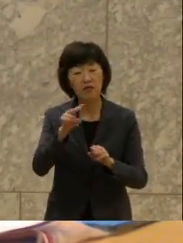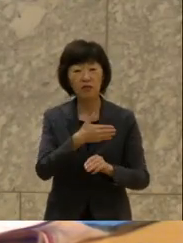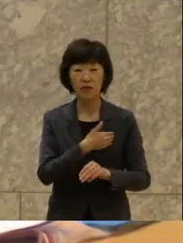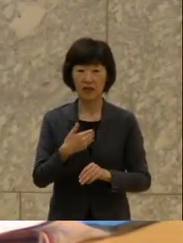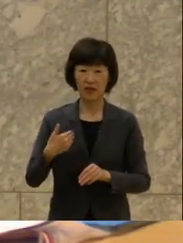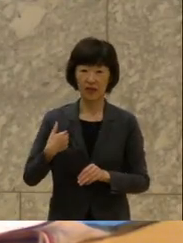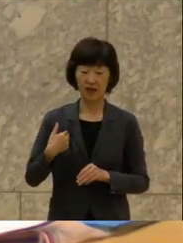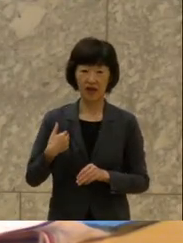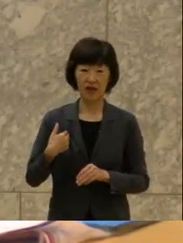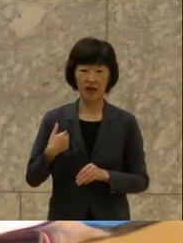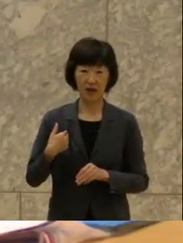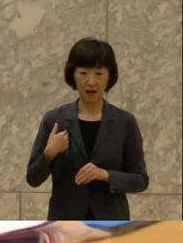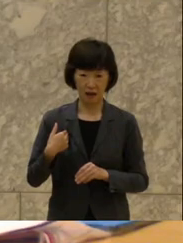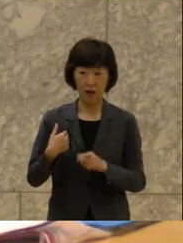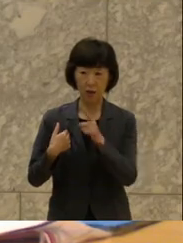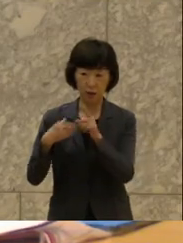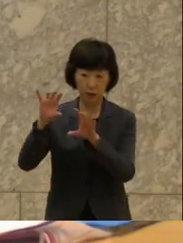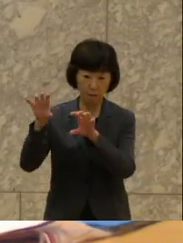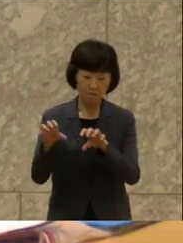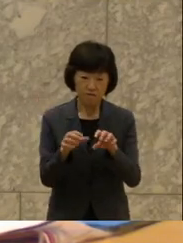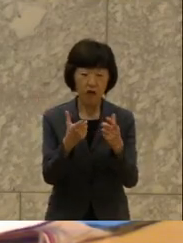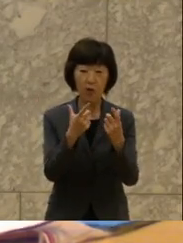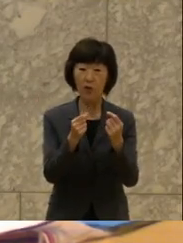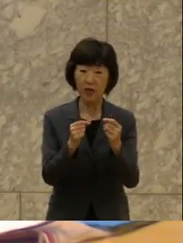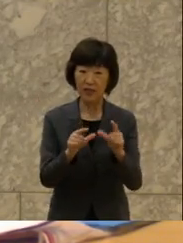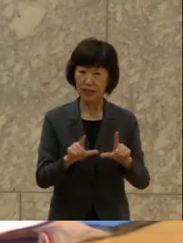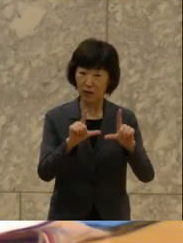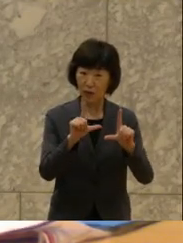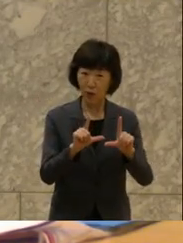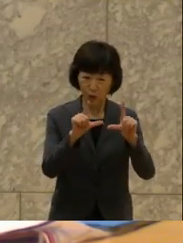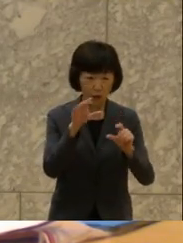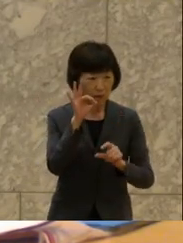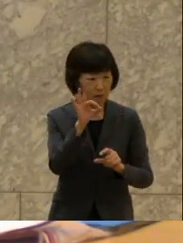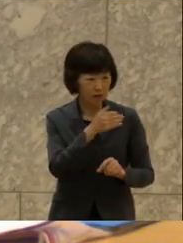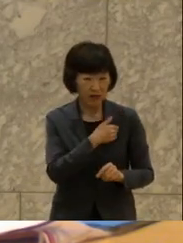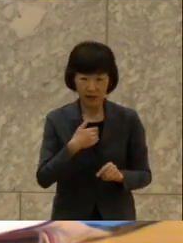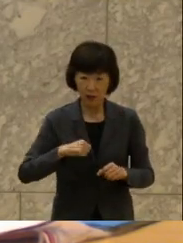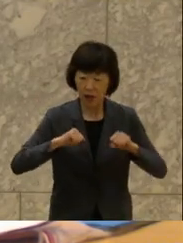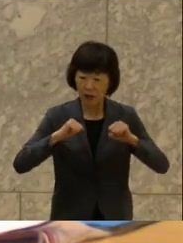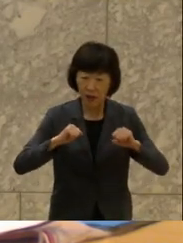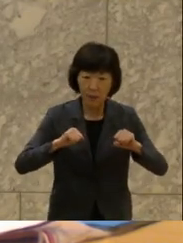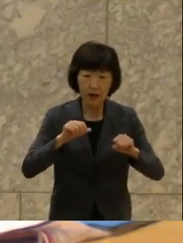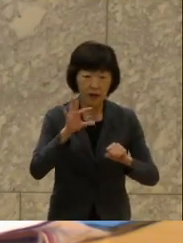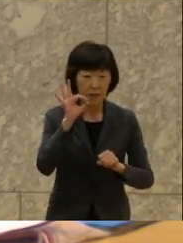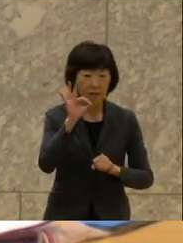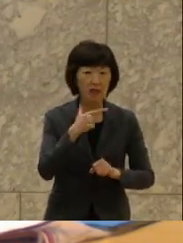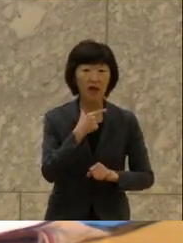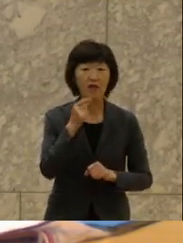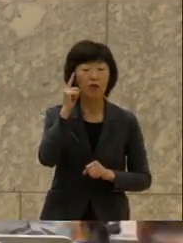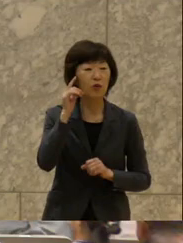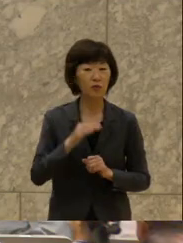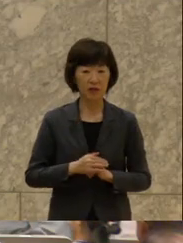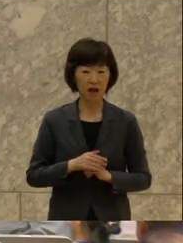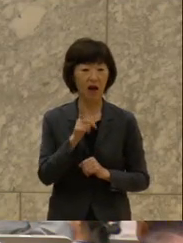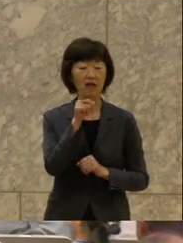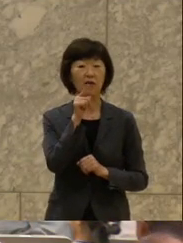で同じような選手たちが始まるんだと思うとそういったところを生でみたいなって思いますね